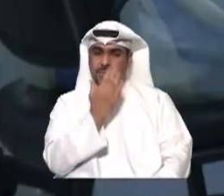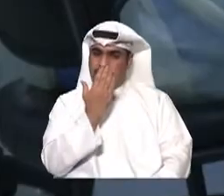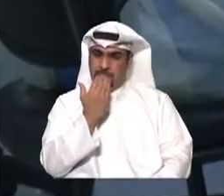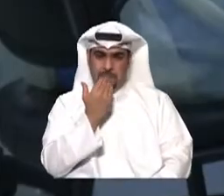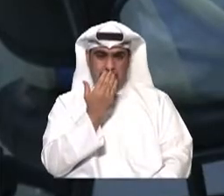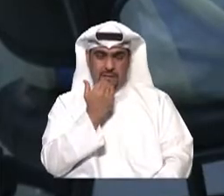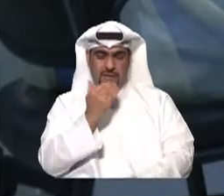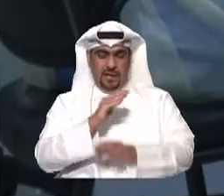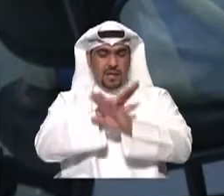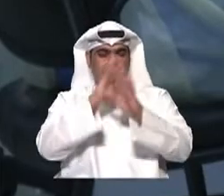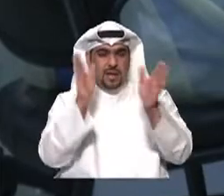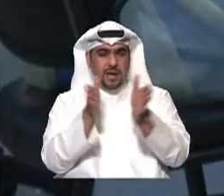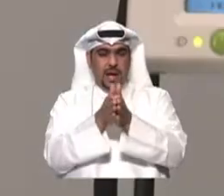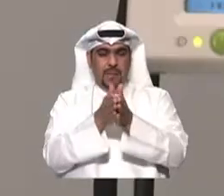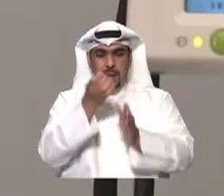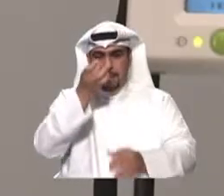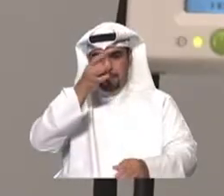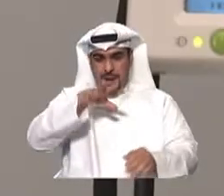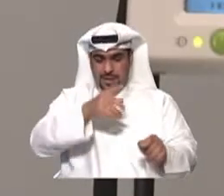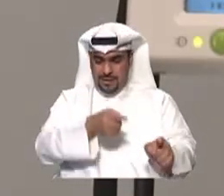مجموع حالات الوفاة المسجلة